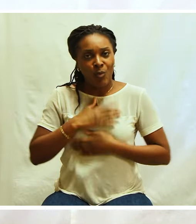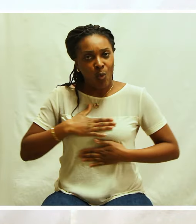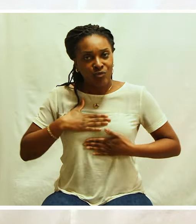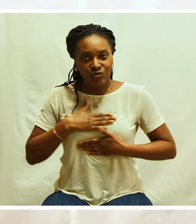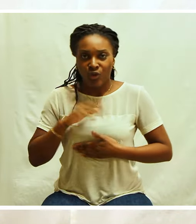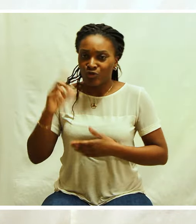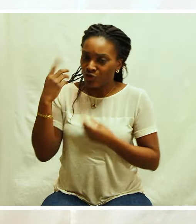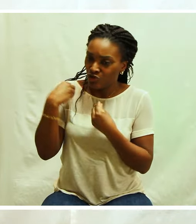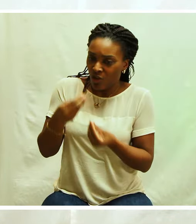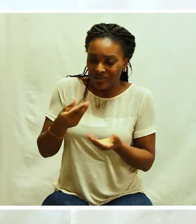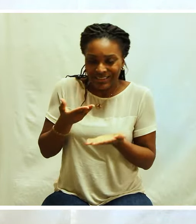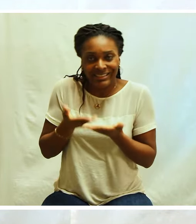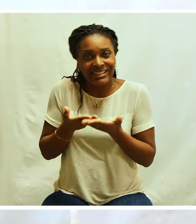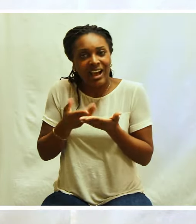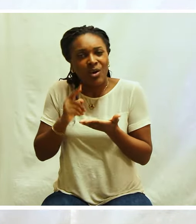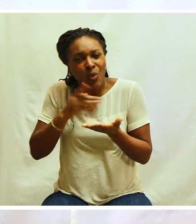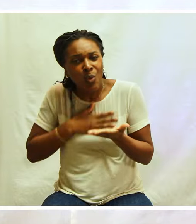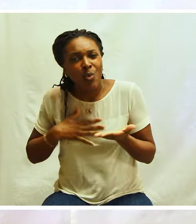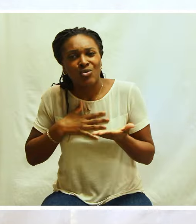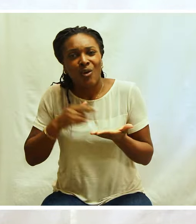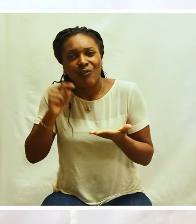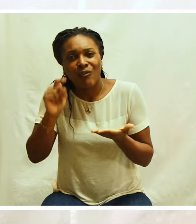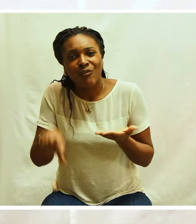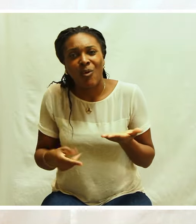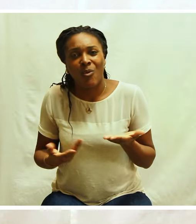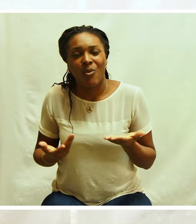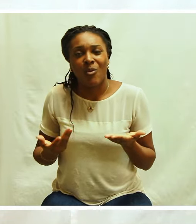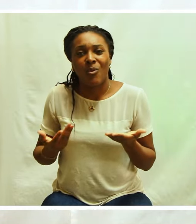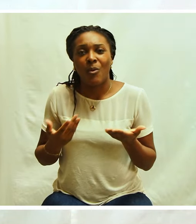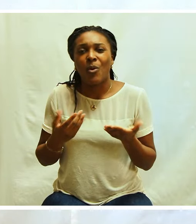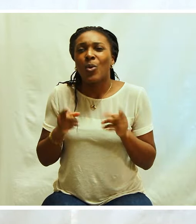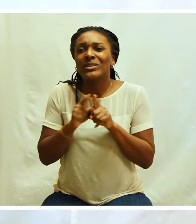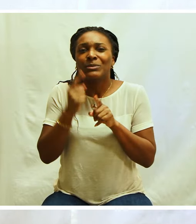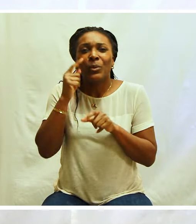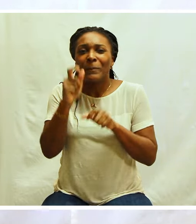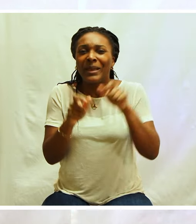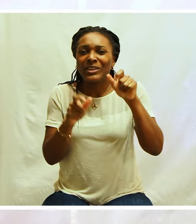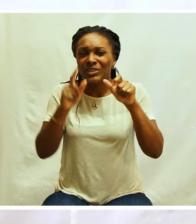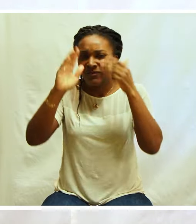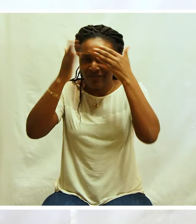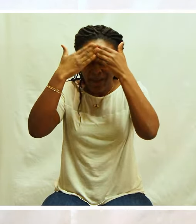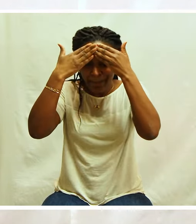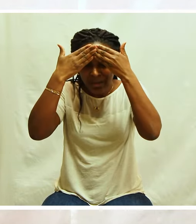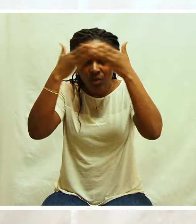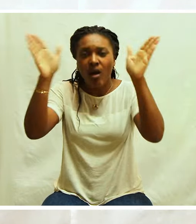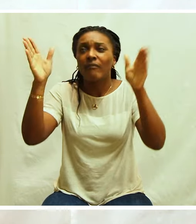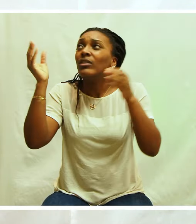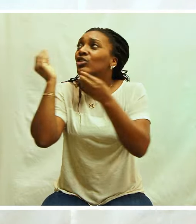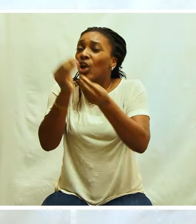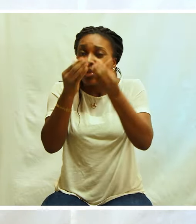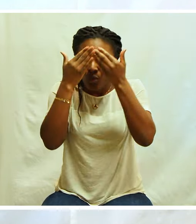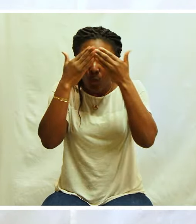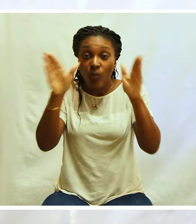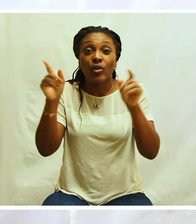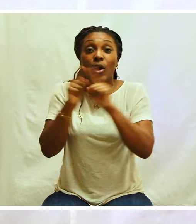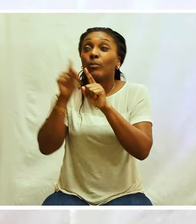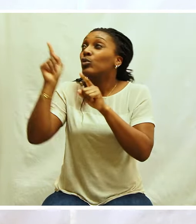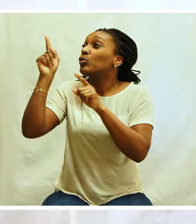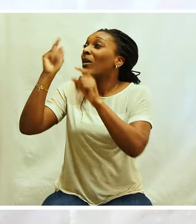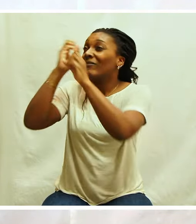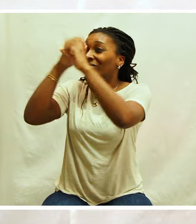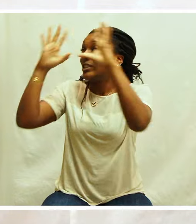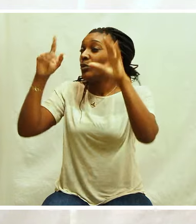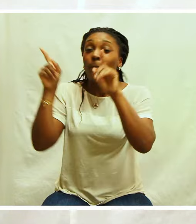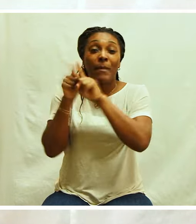Je te prie, mon Dieu, pour ceux qui peut-être sont étriqués dans leur manière de voir. Je te prie pour qu'ils puissent voir, Seigneur, avec ta vision et qu'ils